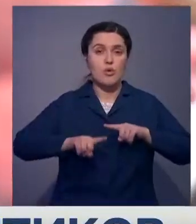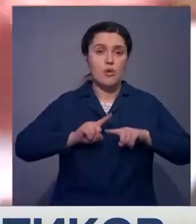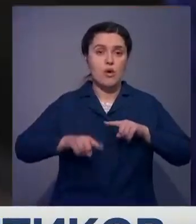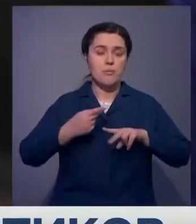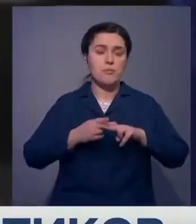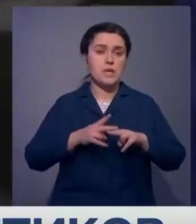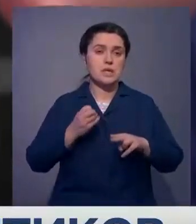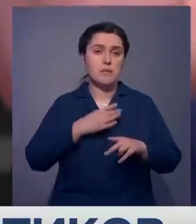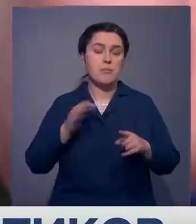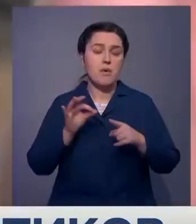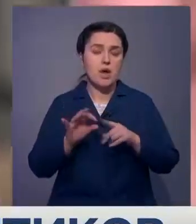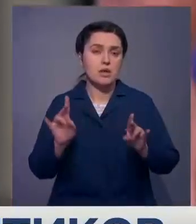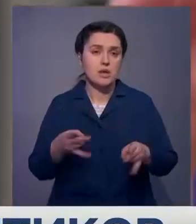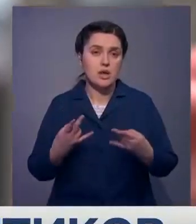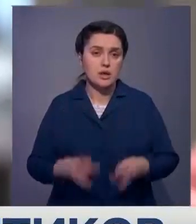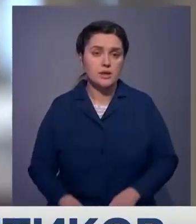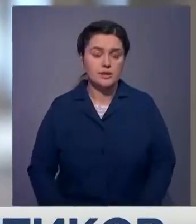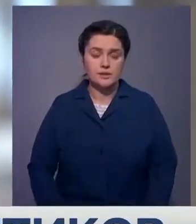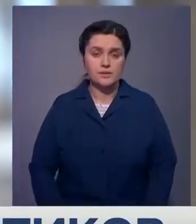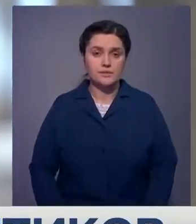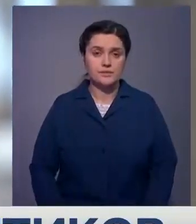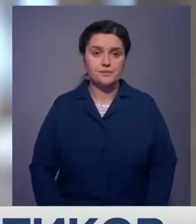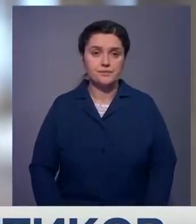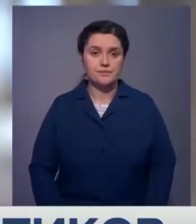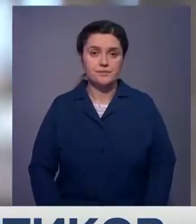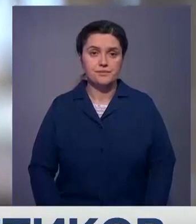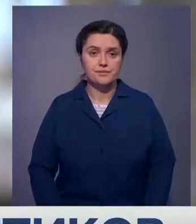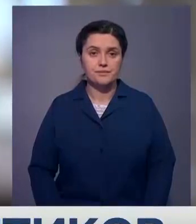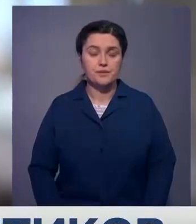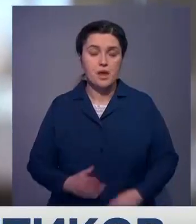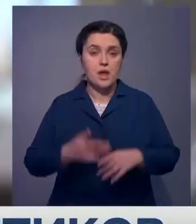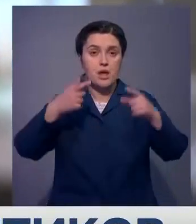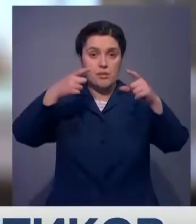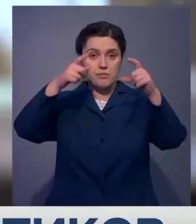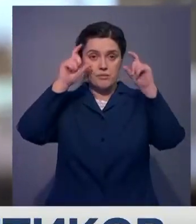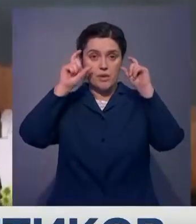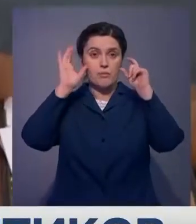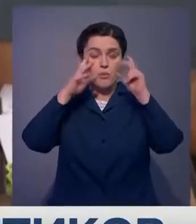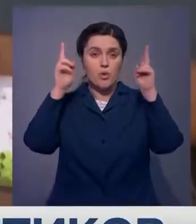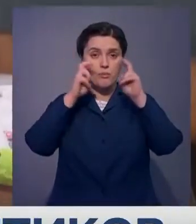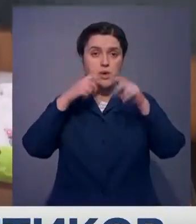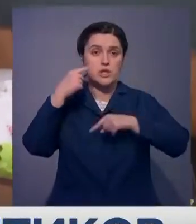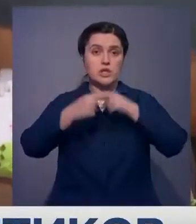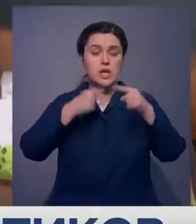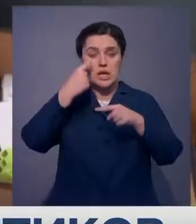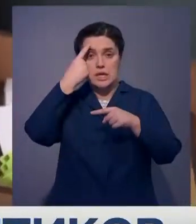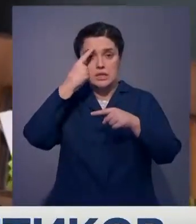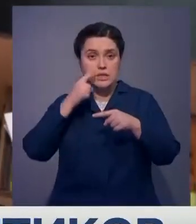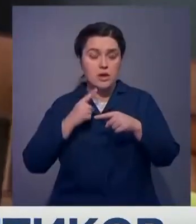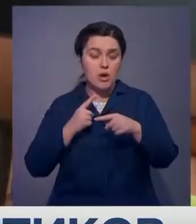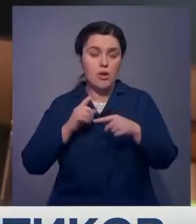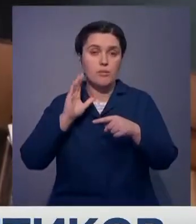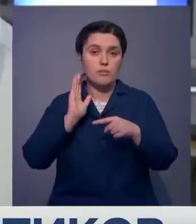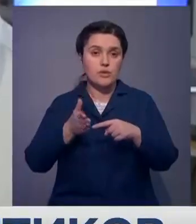неприятная процедура может остаться в прошлом. Представленный ими биосенсор для очков будет измерять уровень глюкозы в крови человека через